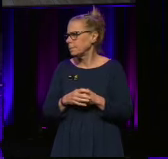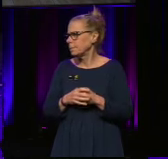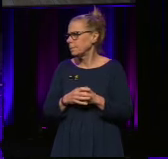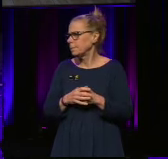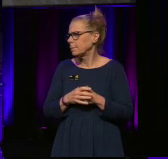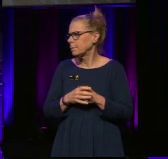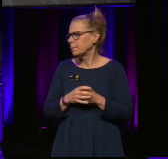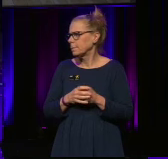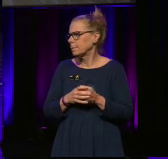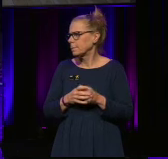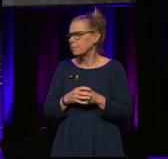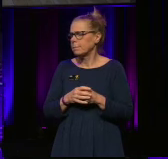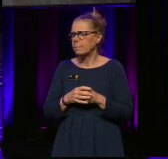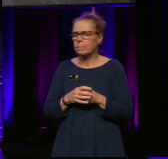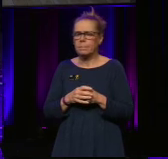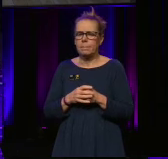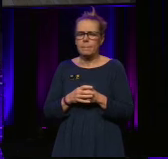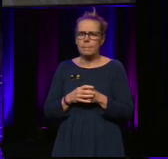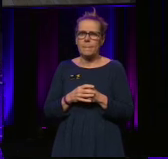snubblar.